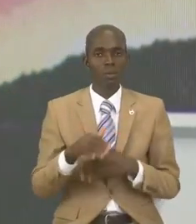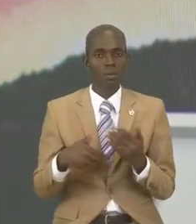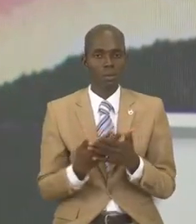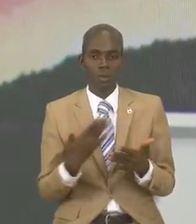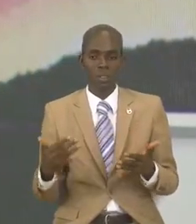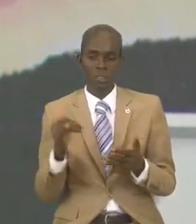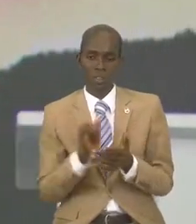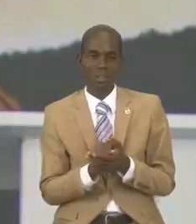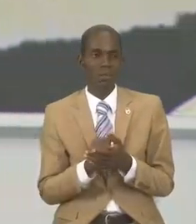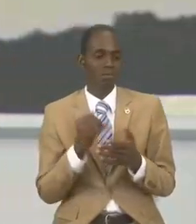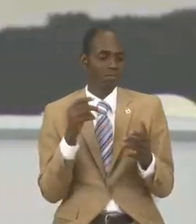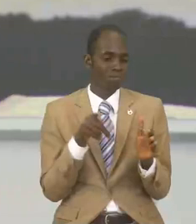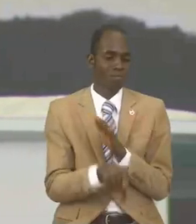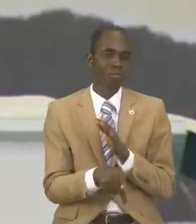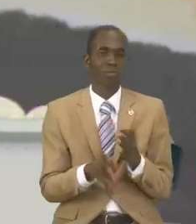choses, crucifiées.